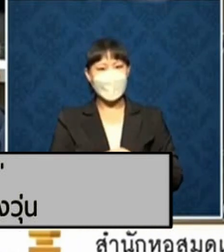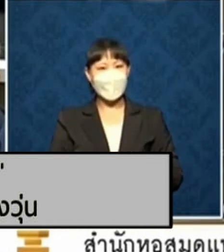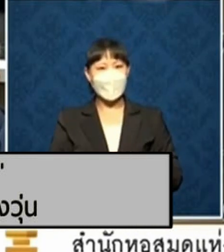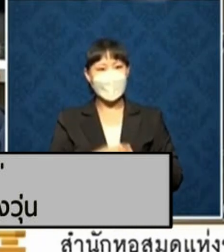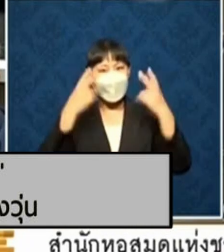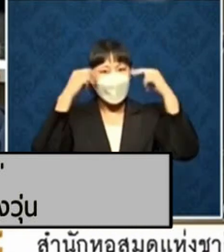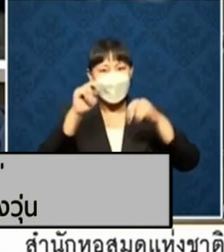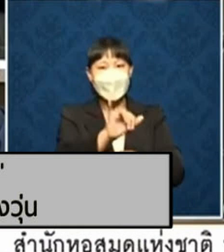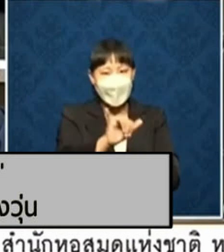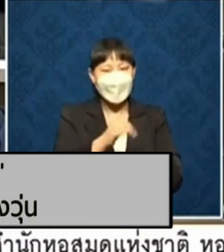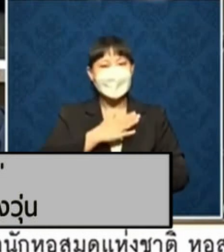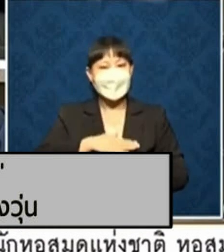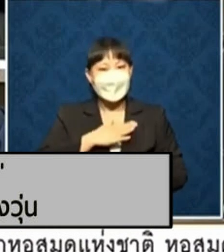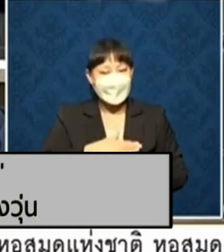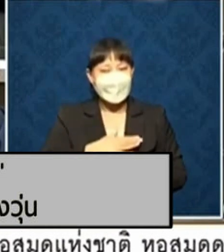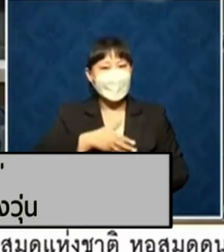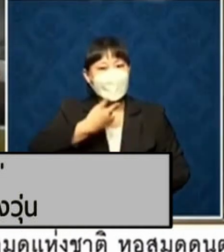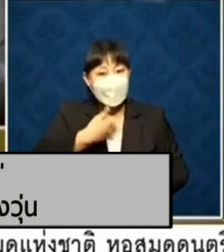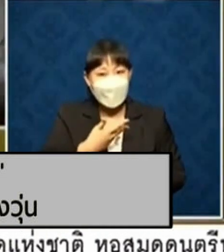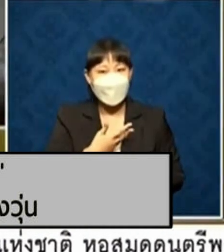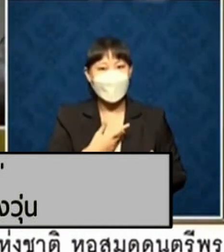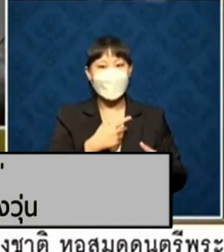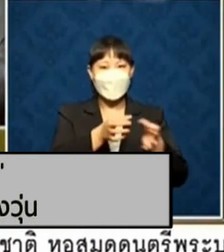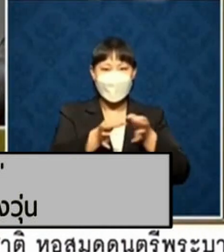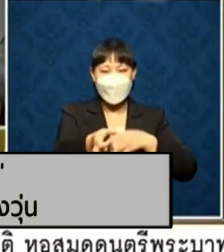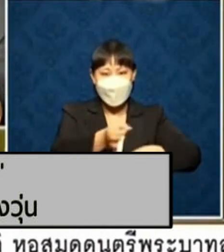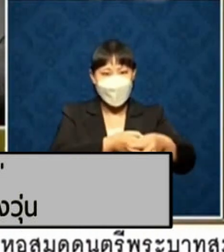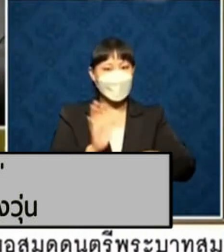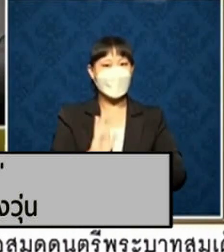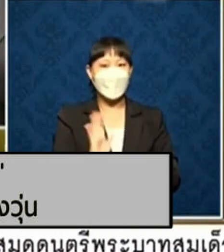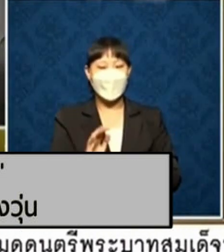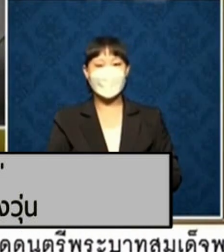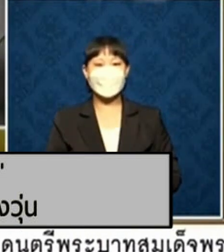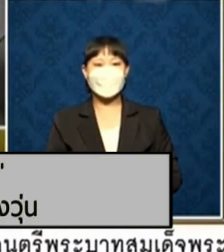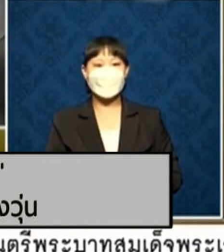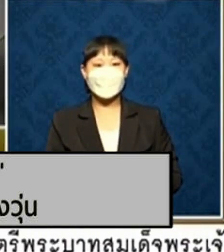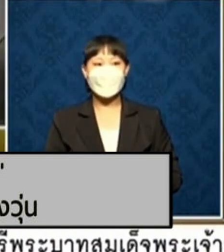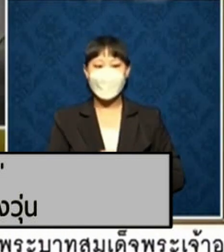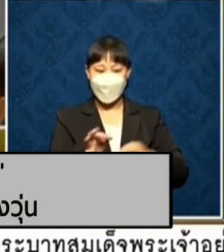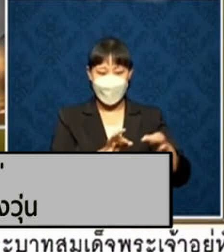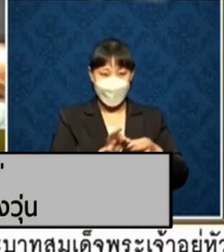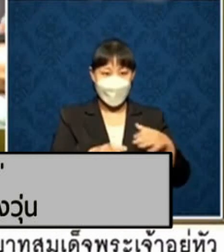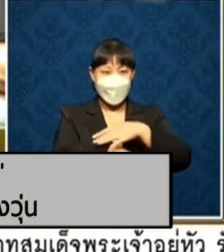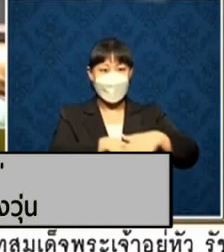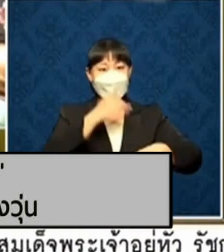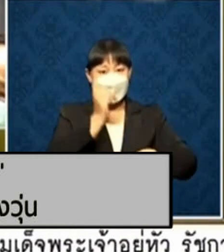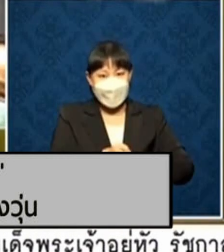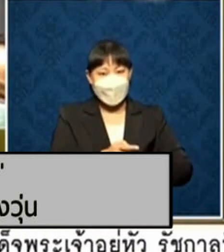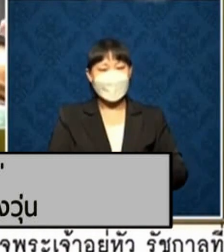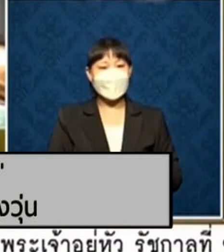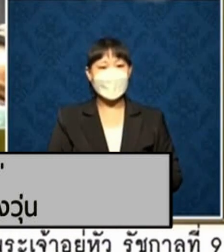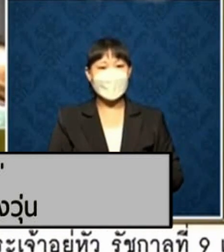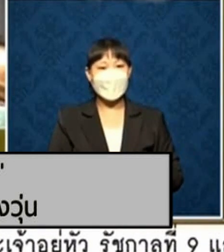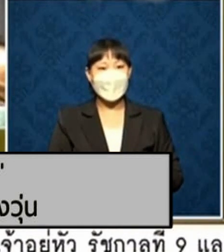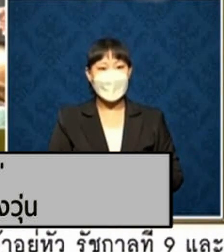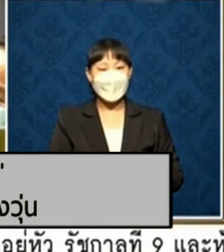นนายกอย่าเพิ่งใจร้อนชี้แจงแทนนายกรัฐมนตรีค่ะและที่ท่านชี้แจงมาท่านบอกว่าเป็นข้อเท็จจริงดิฉันจะบอกว่านั่นคือสิ่ง